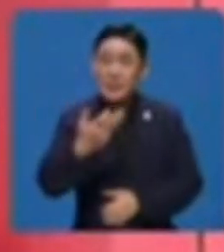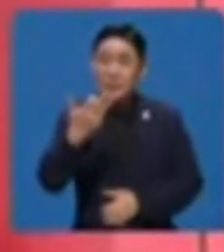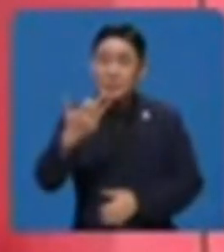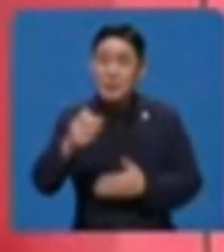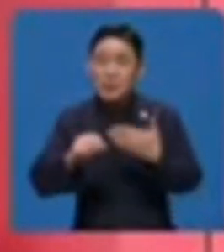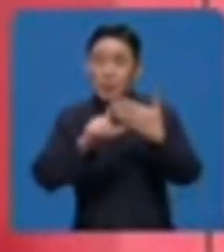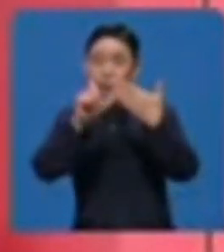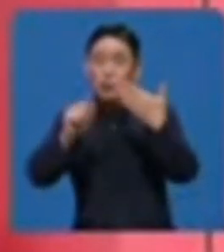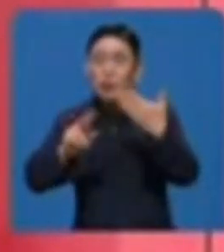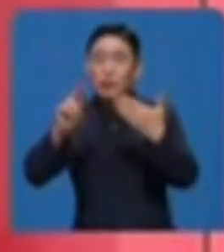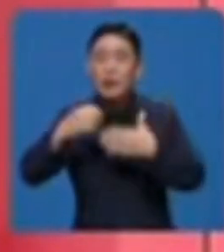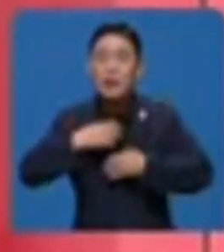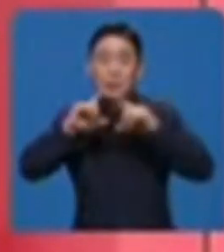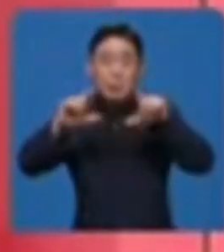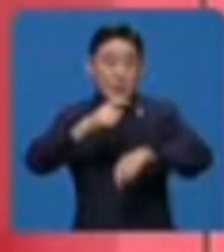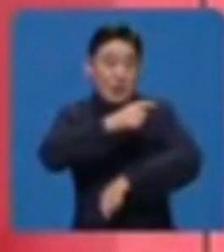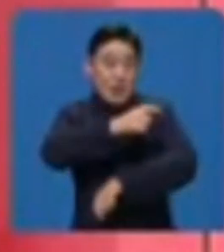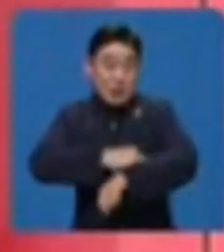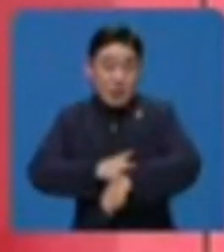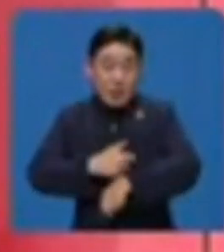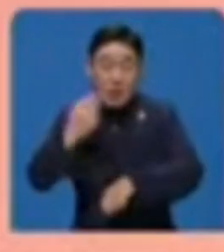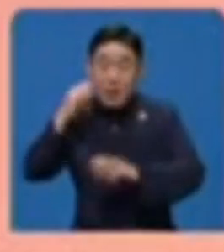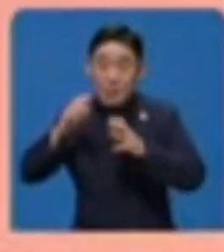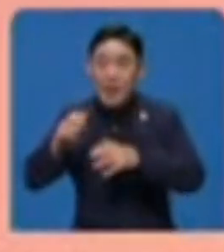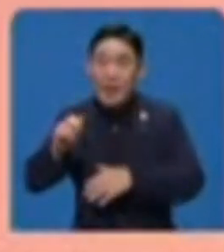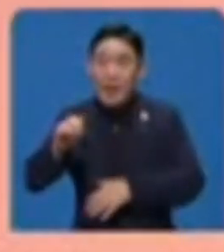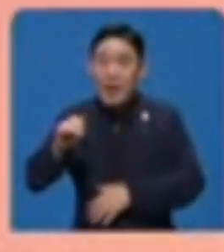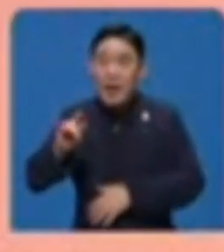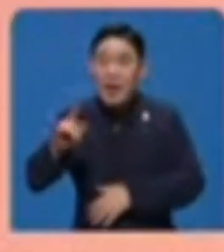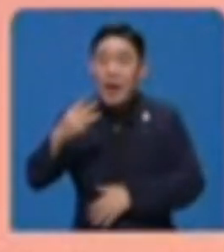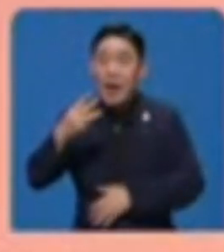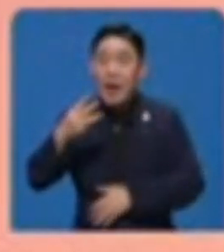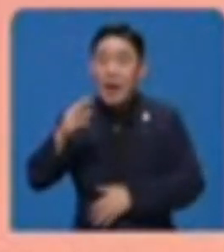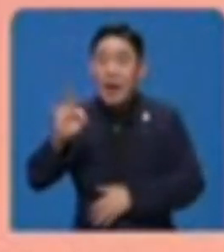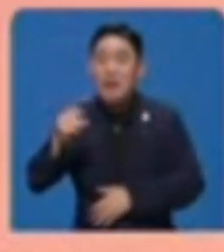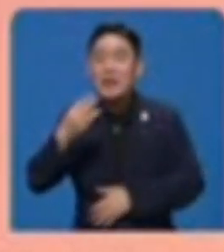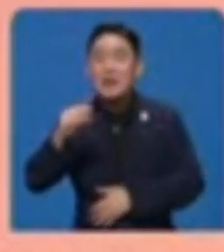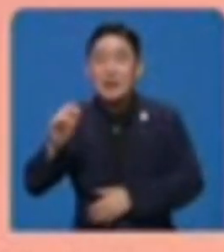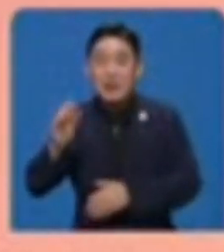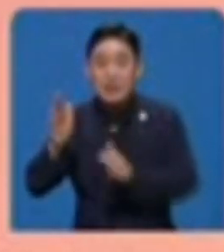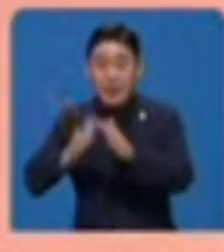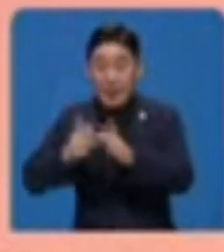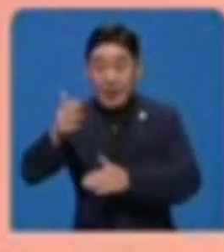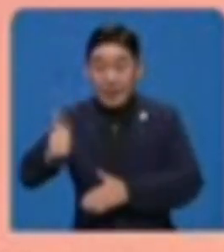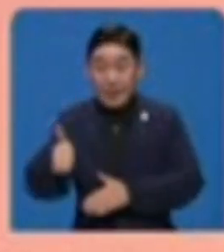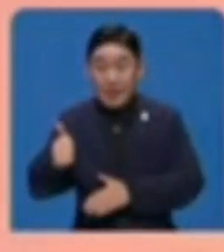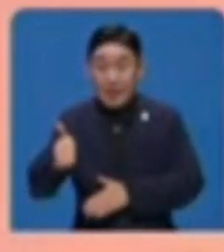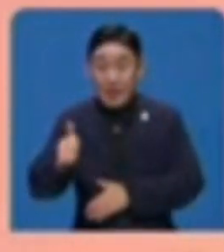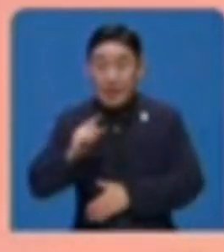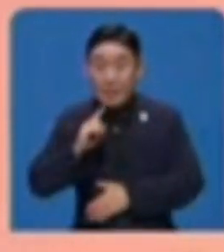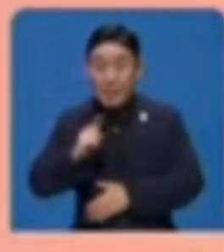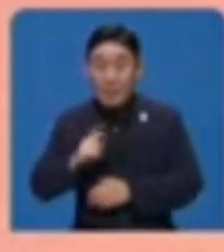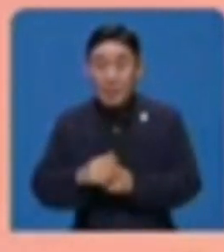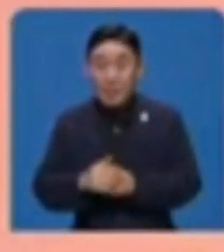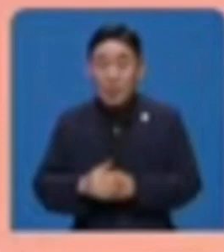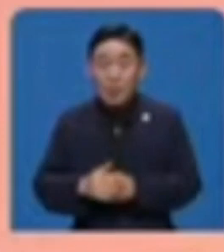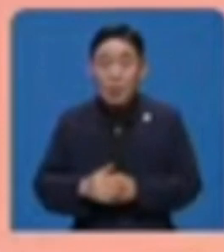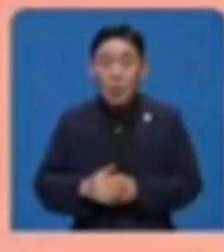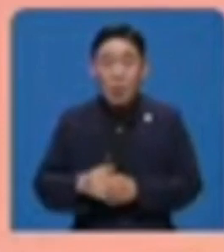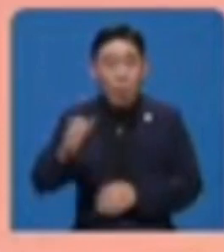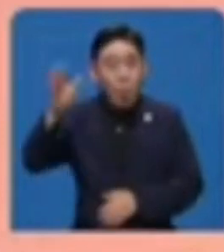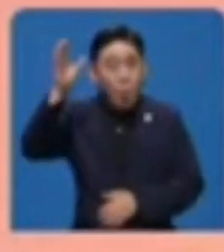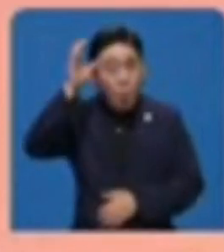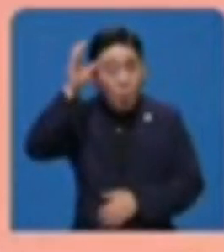2018년 9월 유엔 안보리에서 미국 해리스 헤일리 대사가 이렇게 한 것입니다.